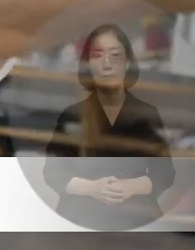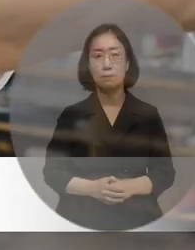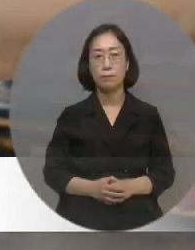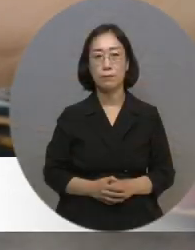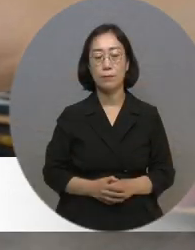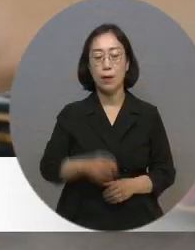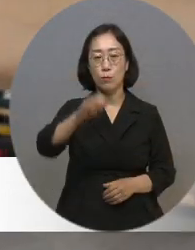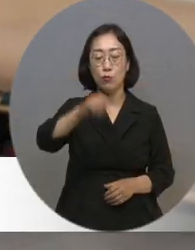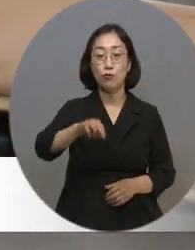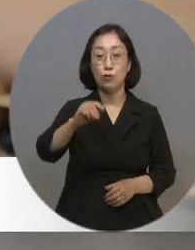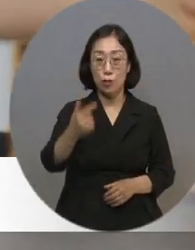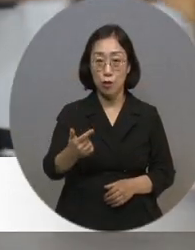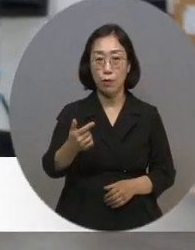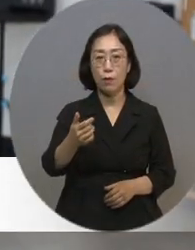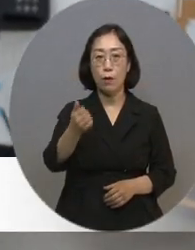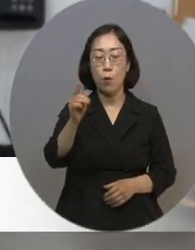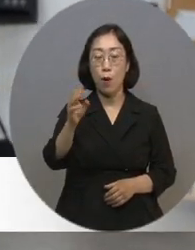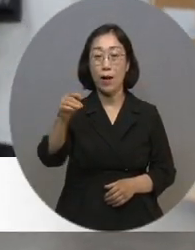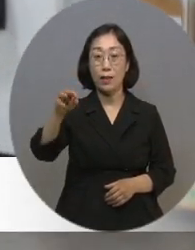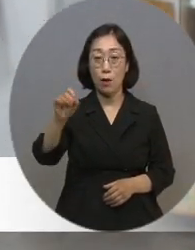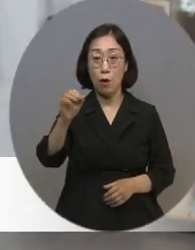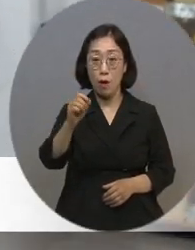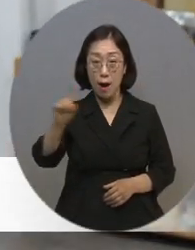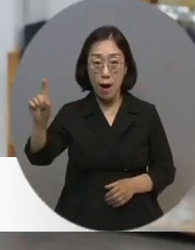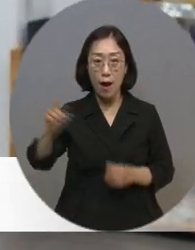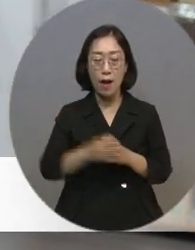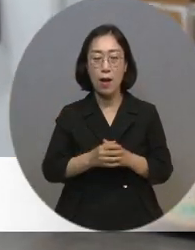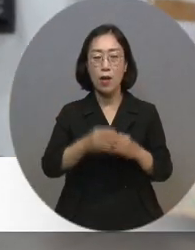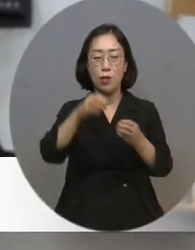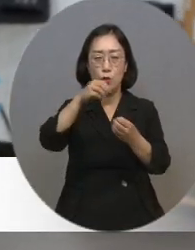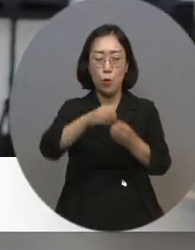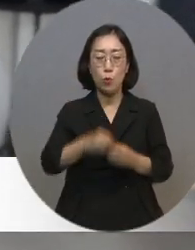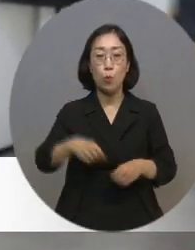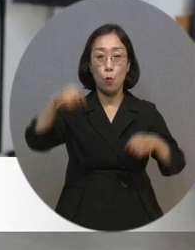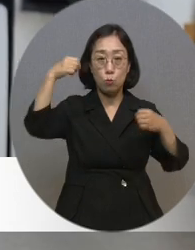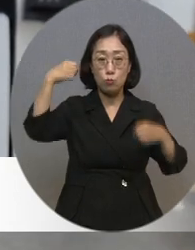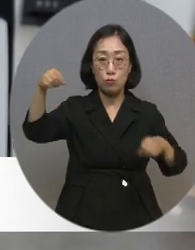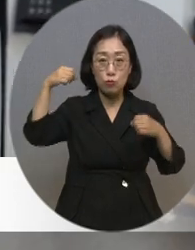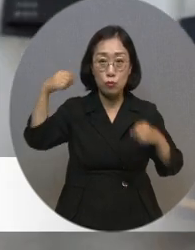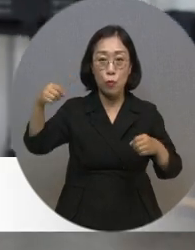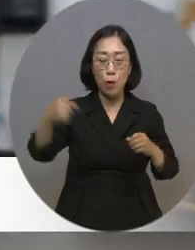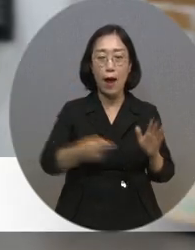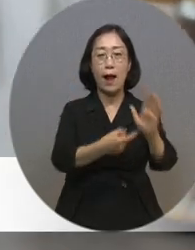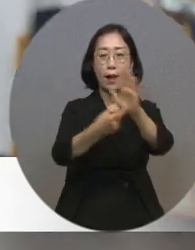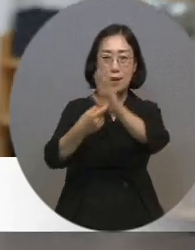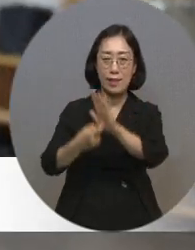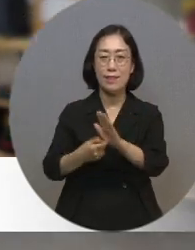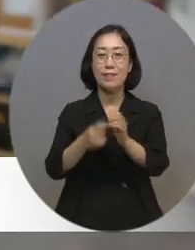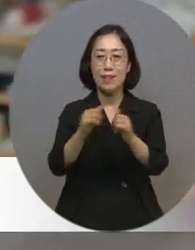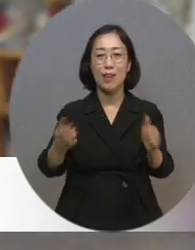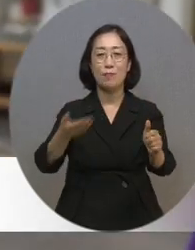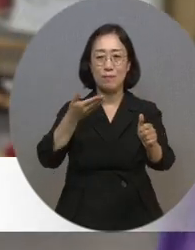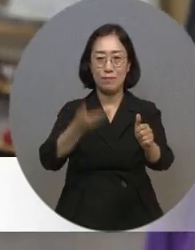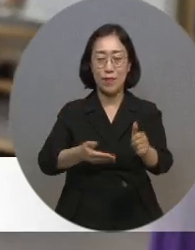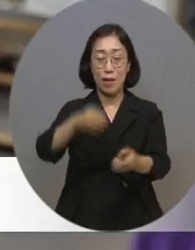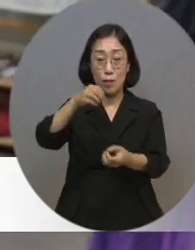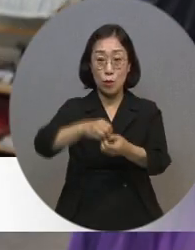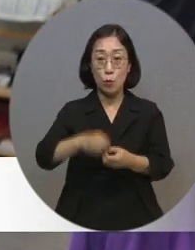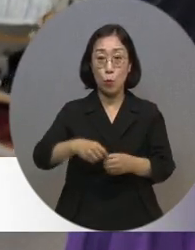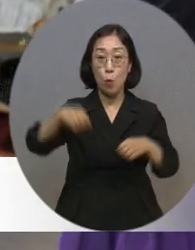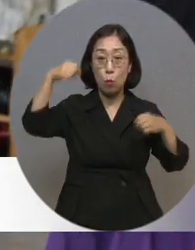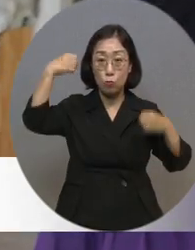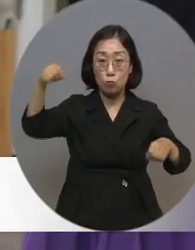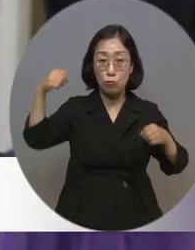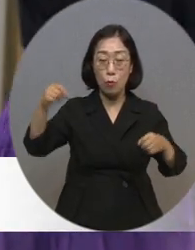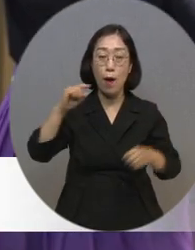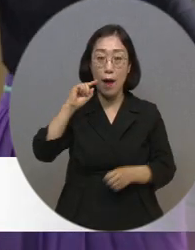무천, 한경아. 순천에서 전통 무용을 연구하고 전파하는 무용가입니다. 그는 전통 무용의 아름다움을